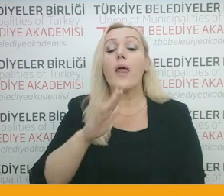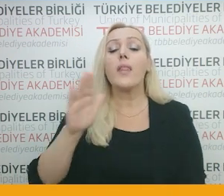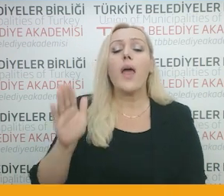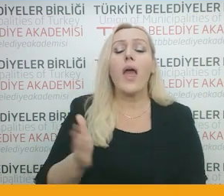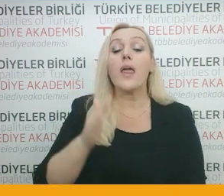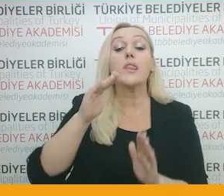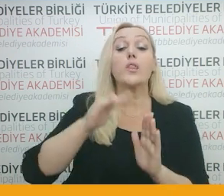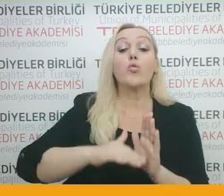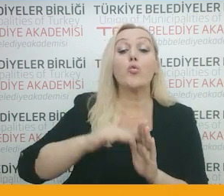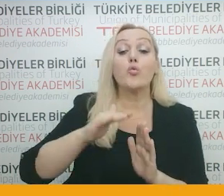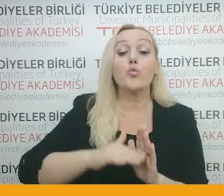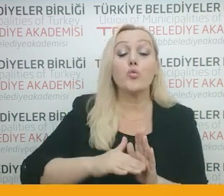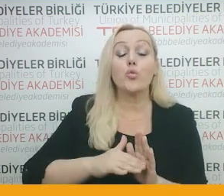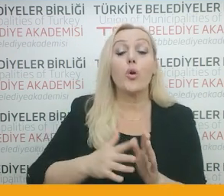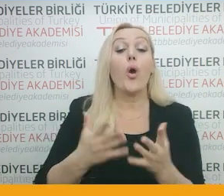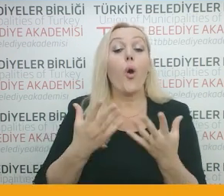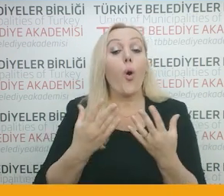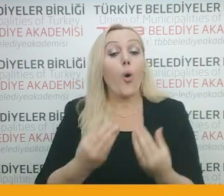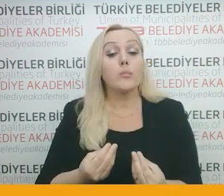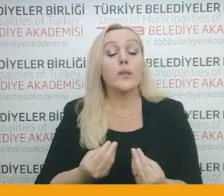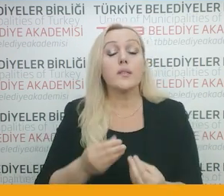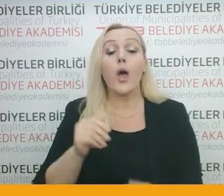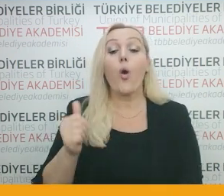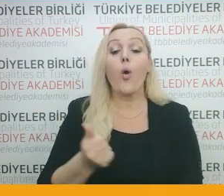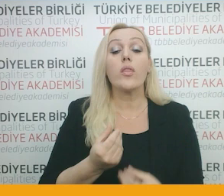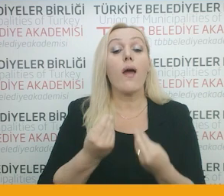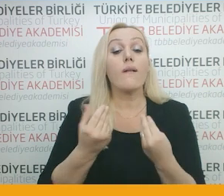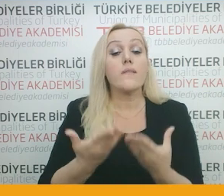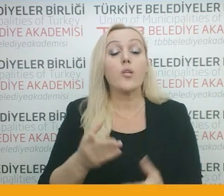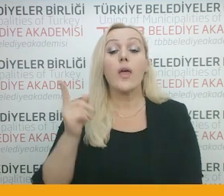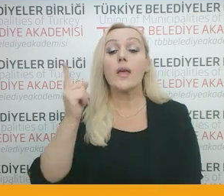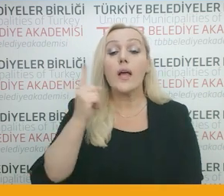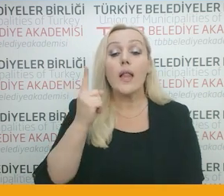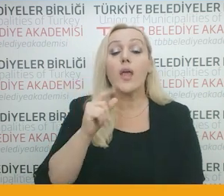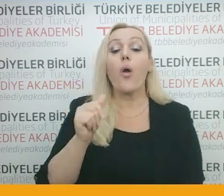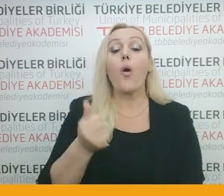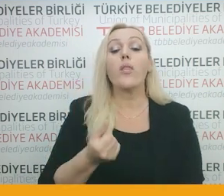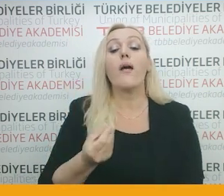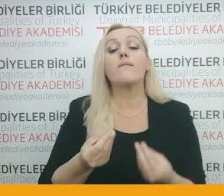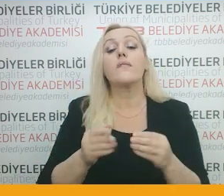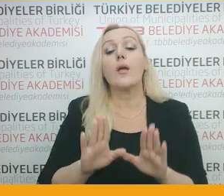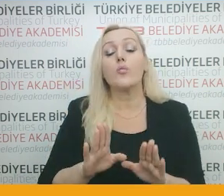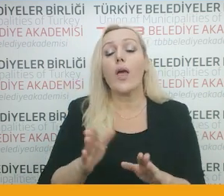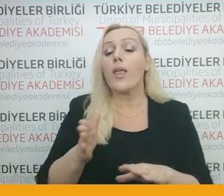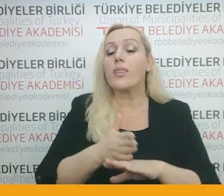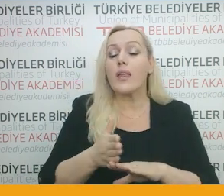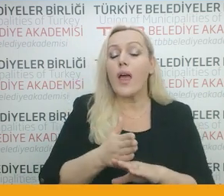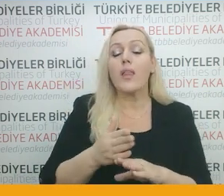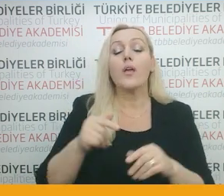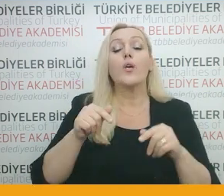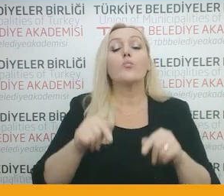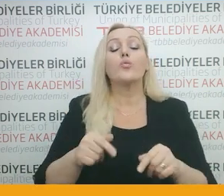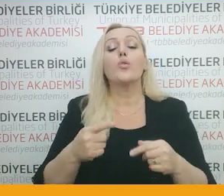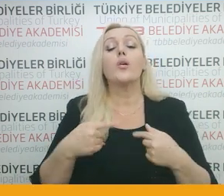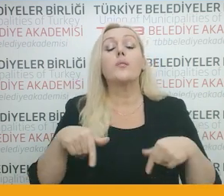en düşük seviyede olmasını önemsiyoruz. Ama kaliteyi önemsemeyebiliyoruz. Çünkü bu çıktı, bize lazım diye